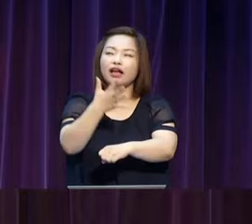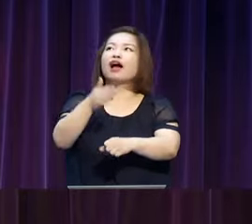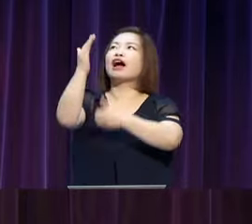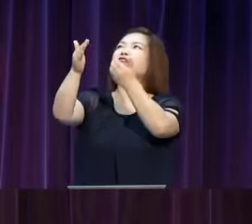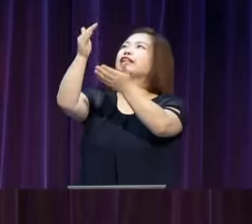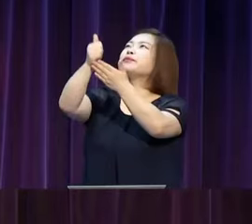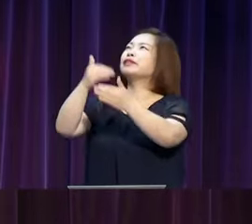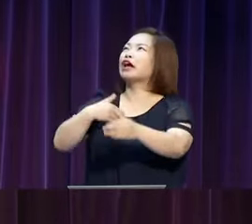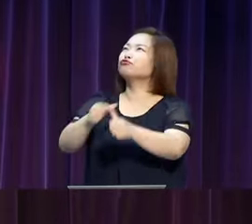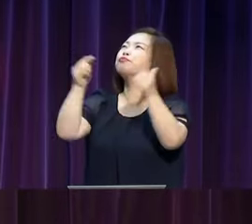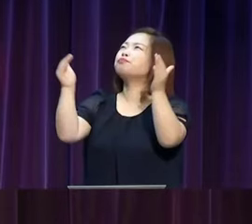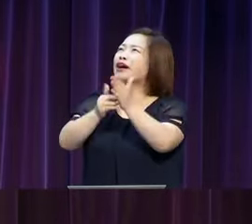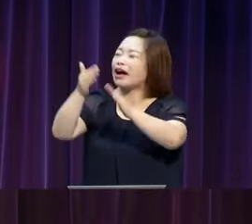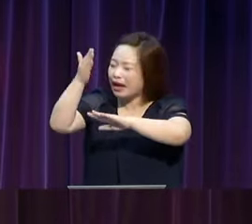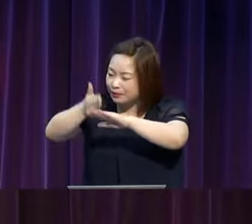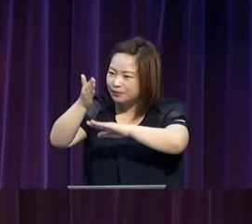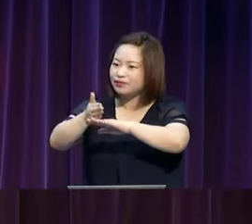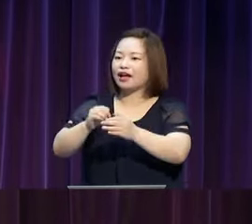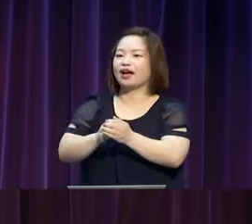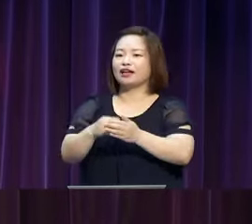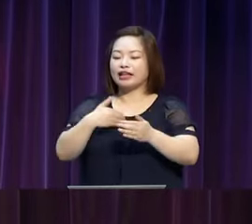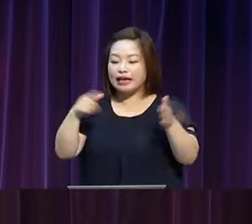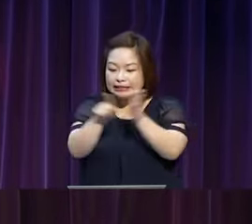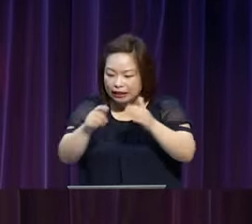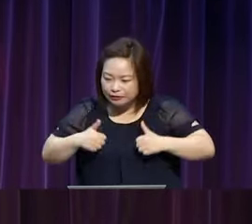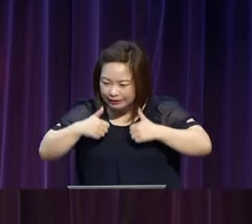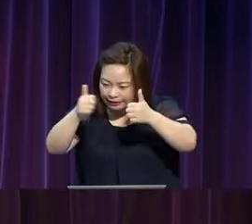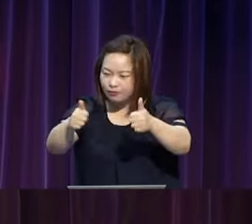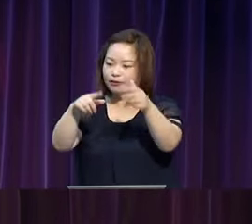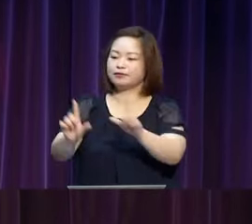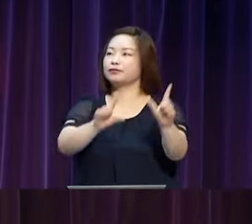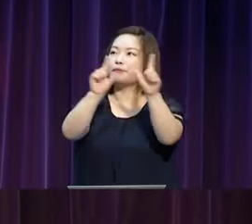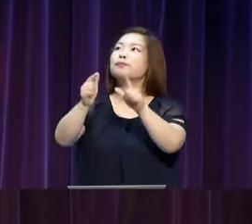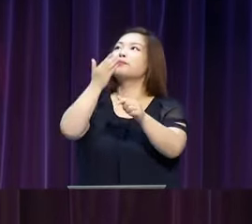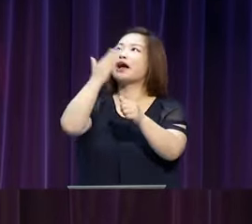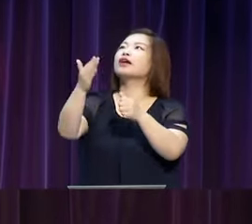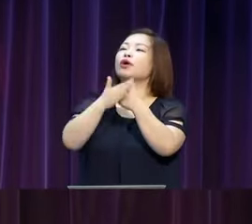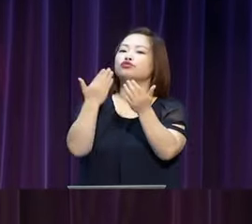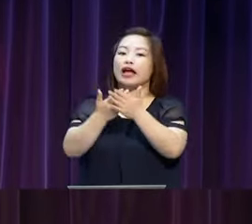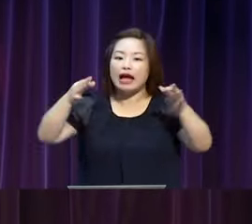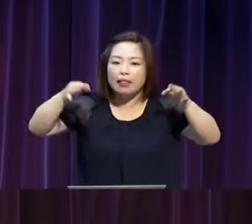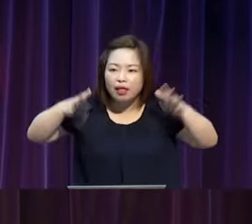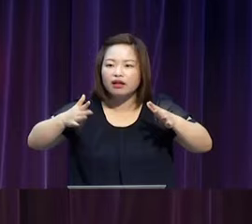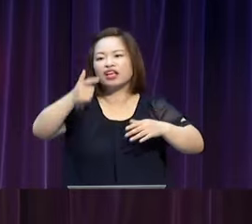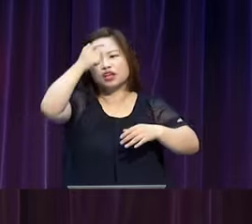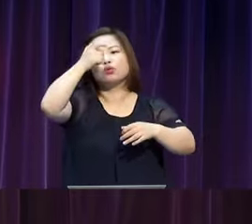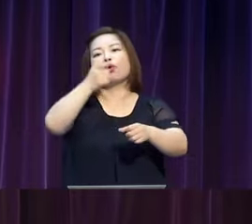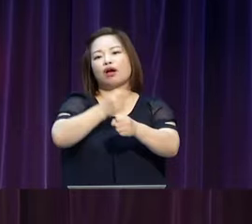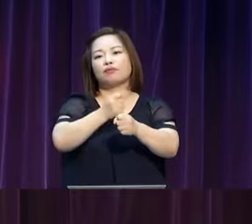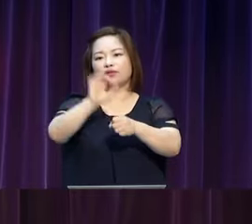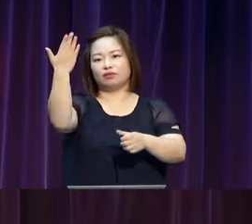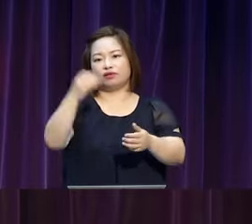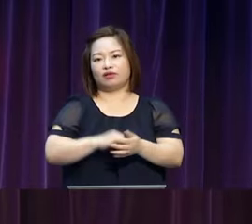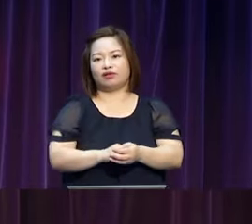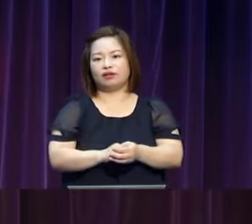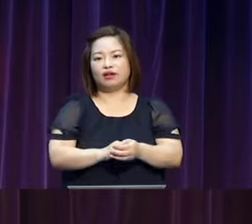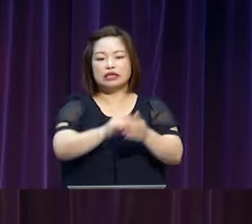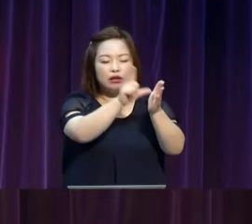잘 살기를 간구하고 하나님 뜻대로 살기를 소망해 보세요. 점점 기도를 잘할 수 있게